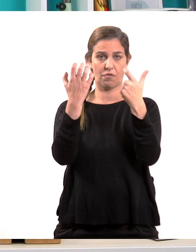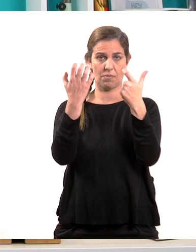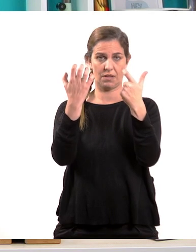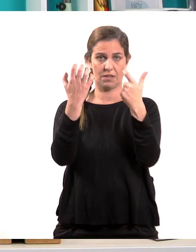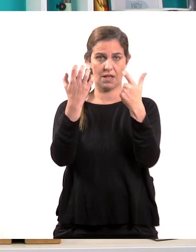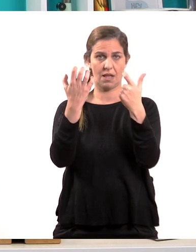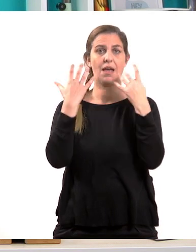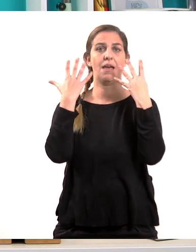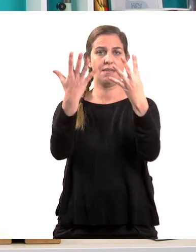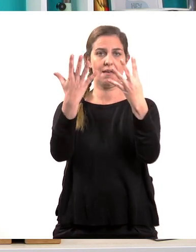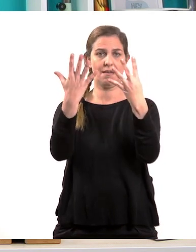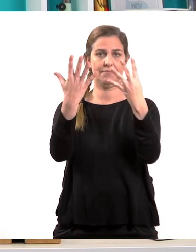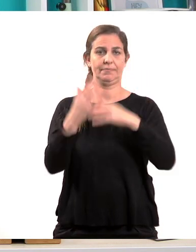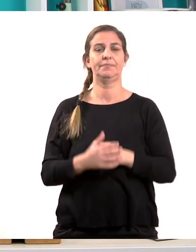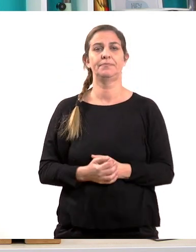1.379.